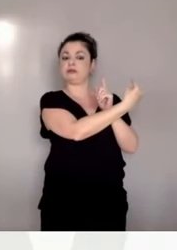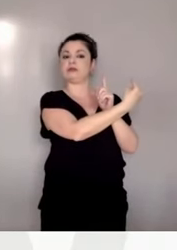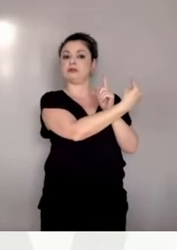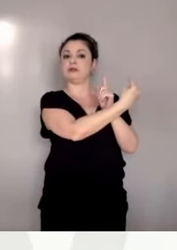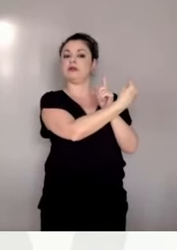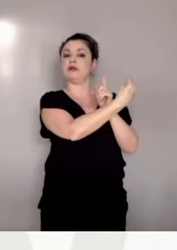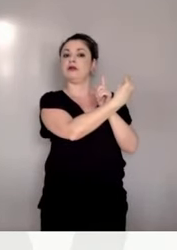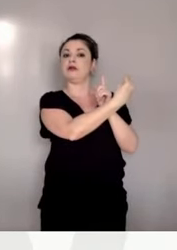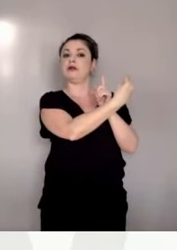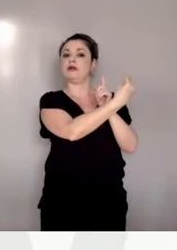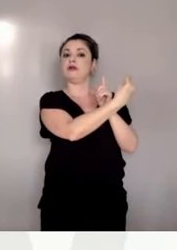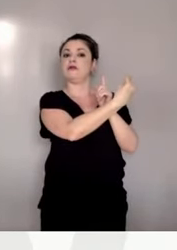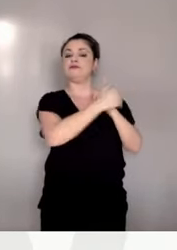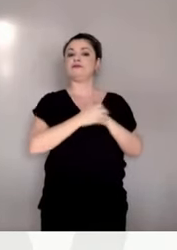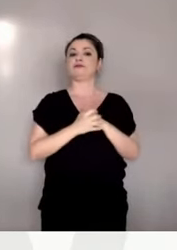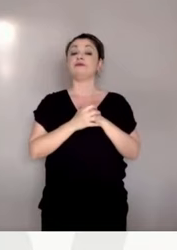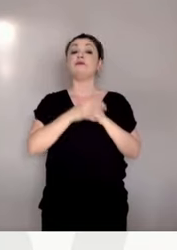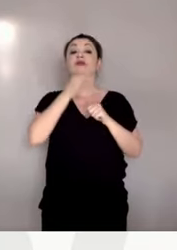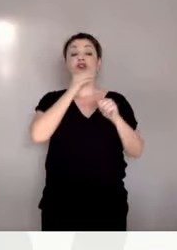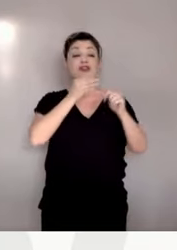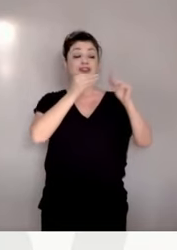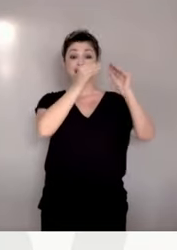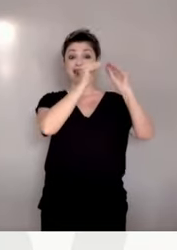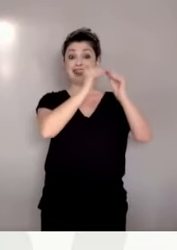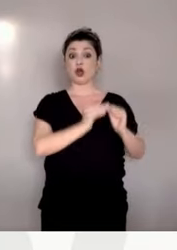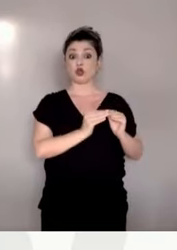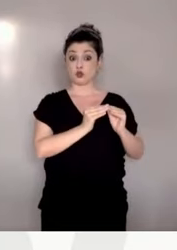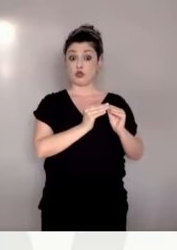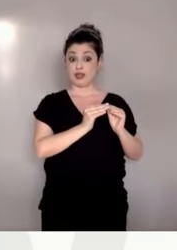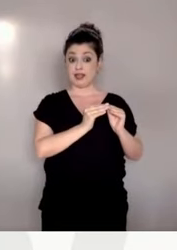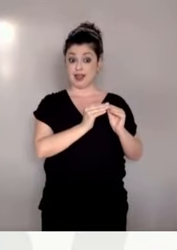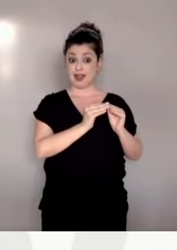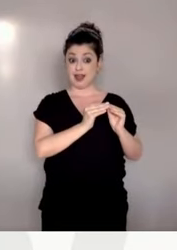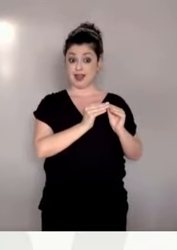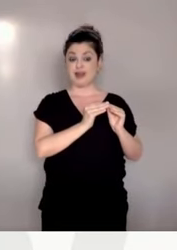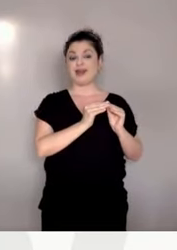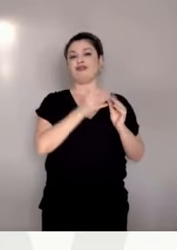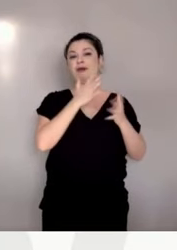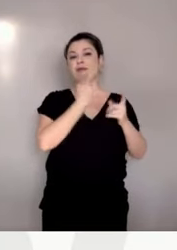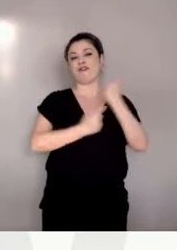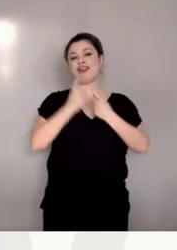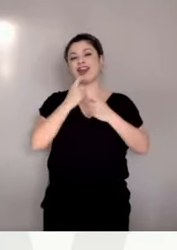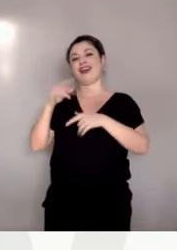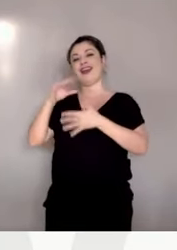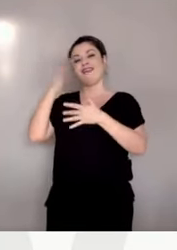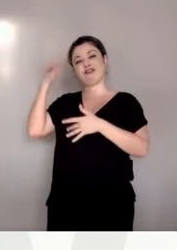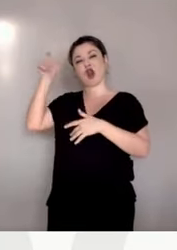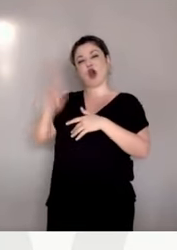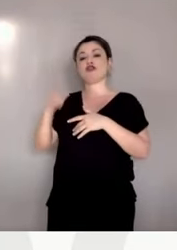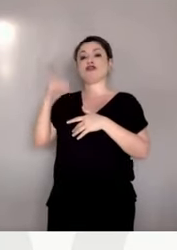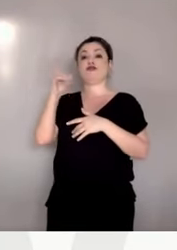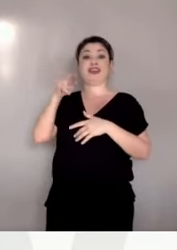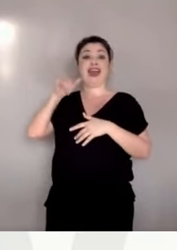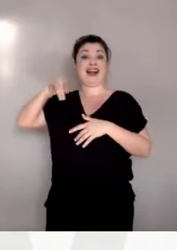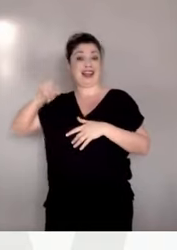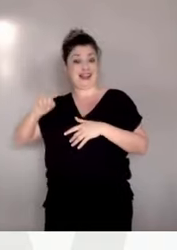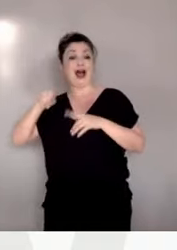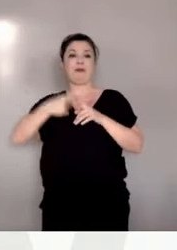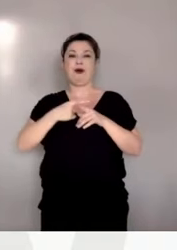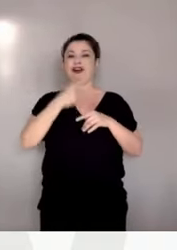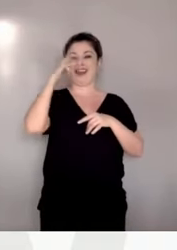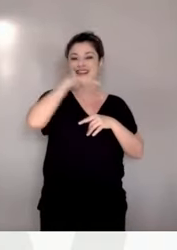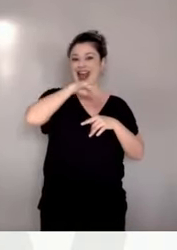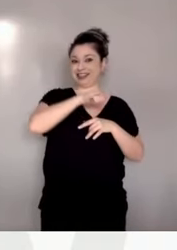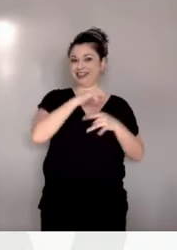di forza. Allora, decostruire dal pensiero di Derrida attraverso quello appunto di Nancy diventa in realtà